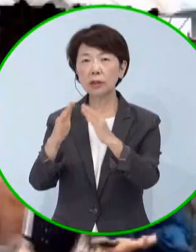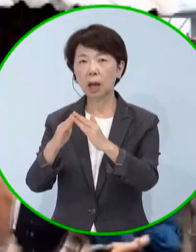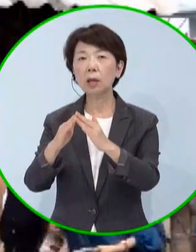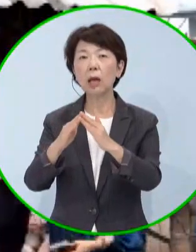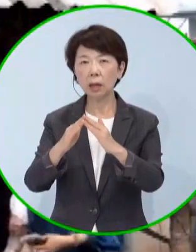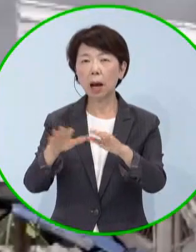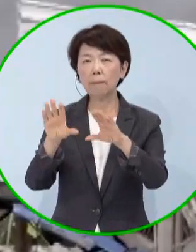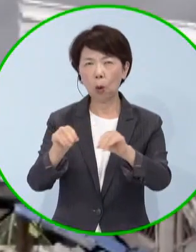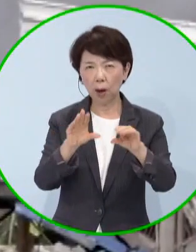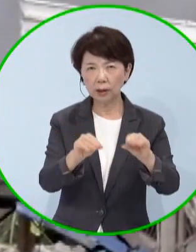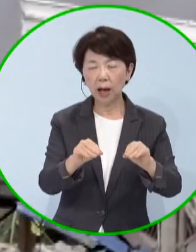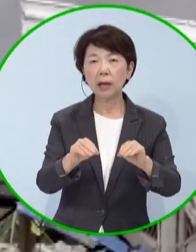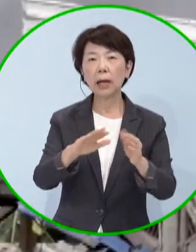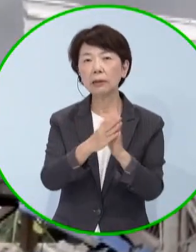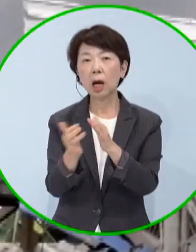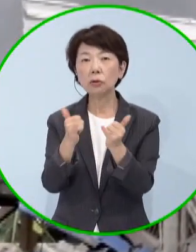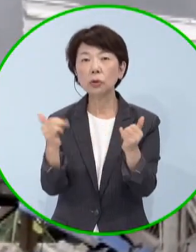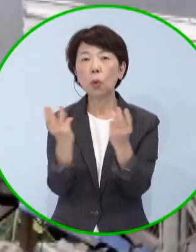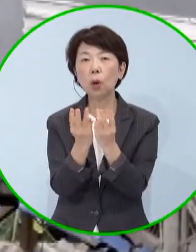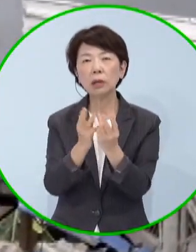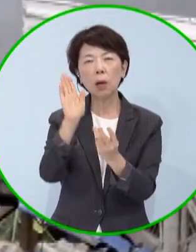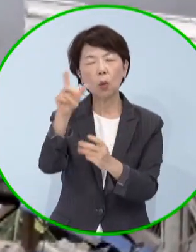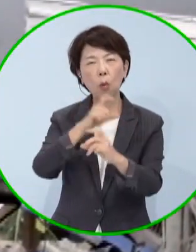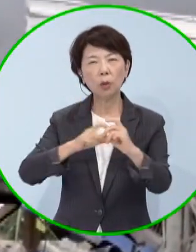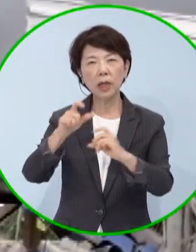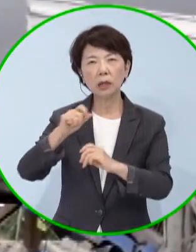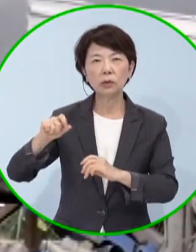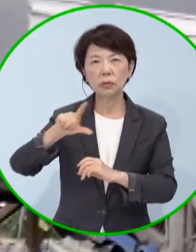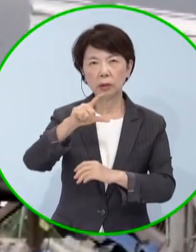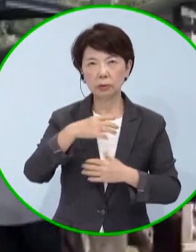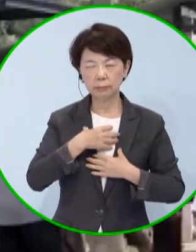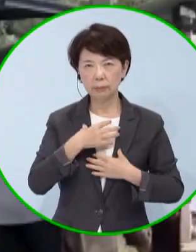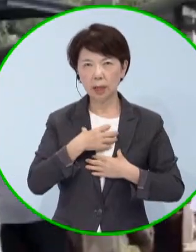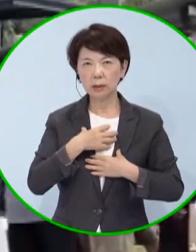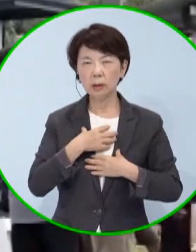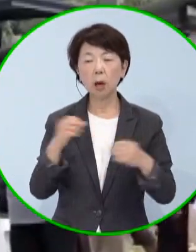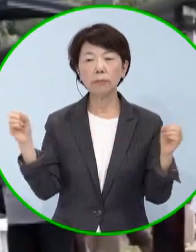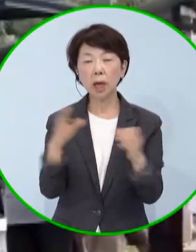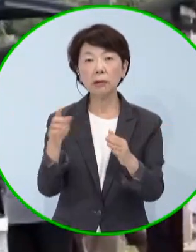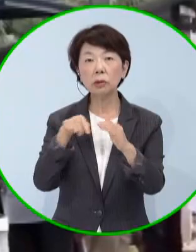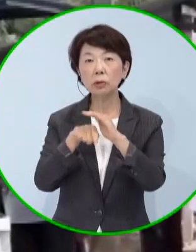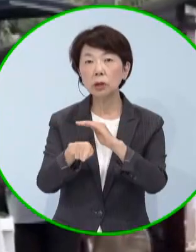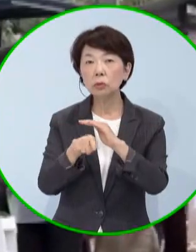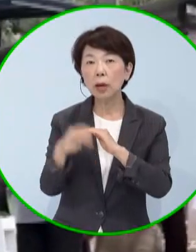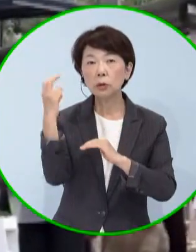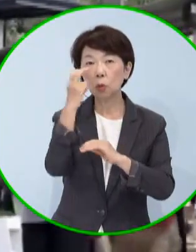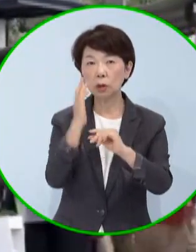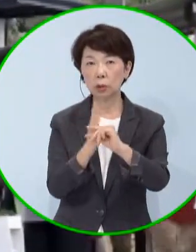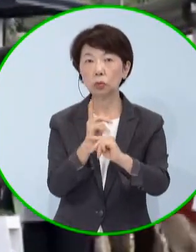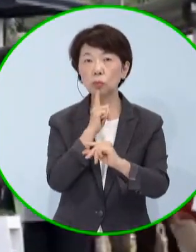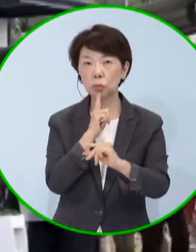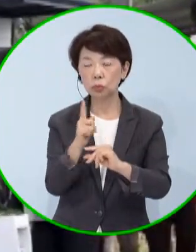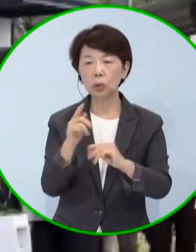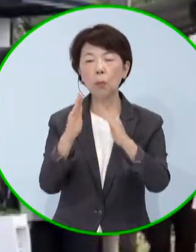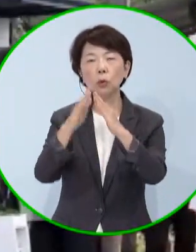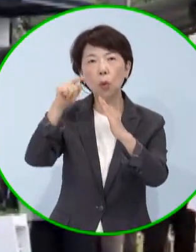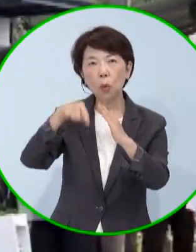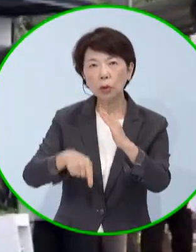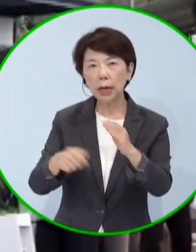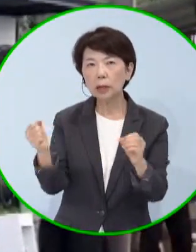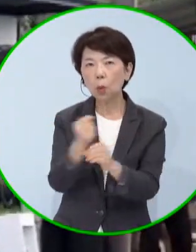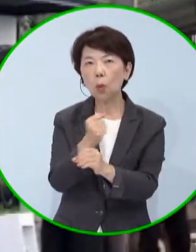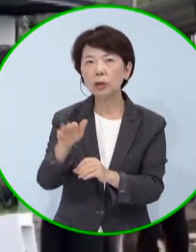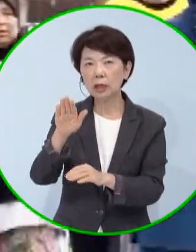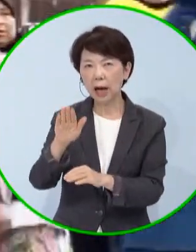倒壊したため死者の数はさらに増える恐れがあります爆発の原因については調査中ですが倉庫内で